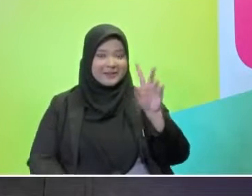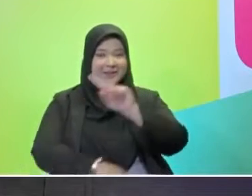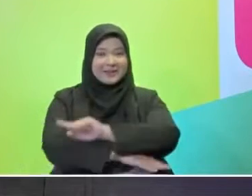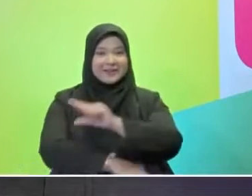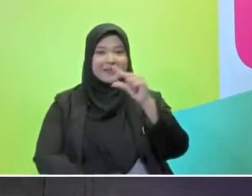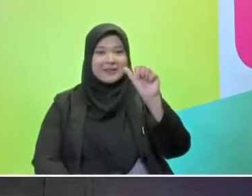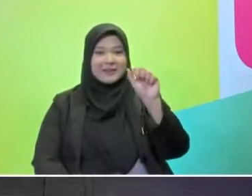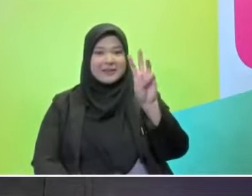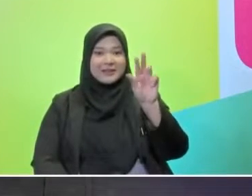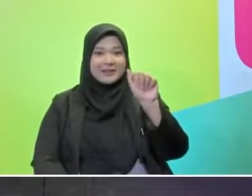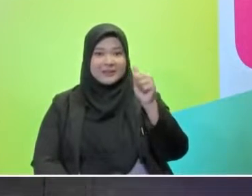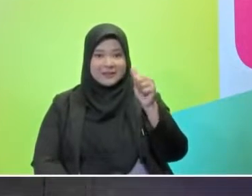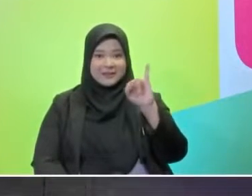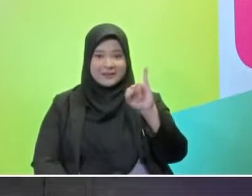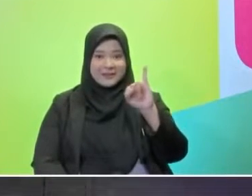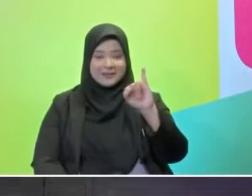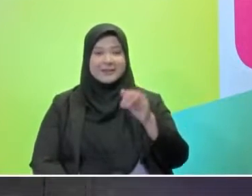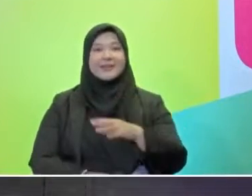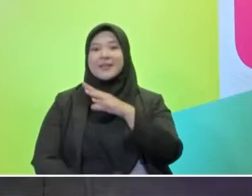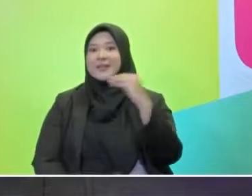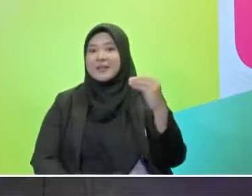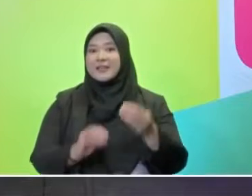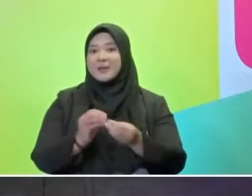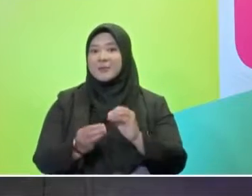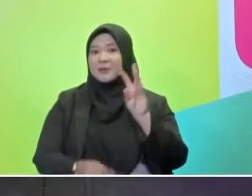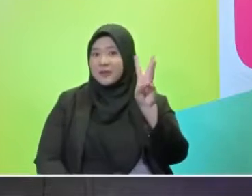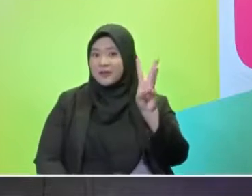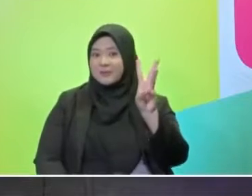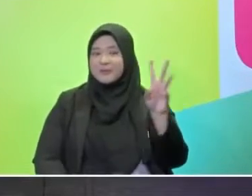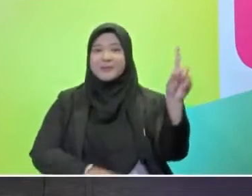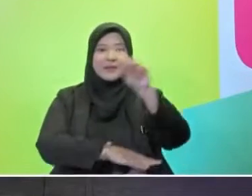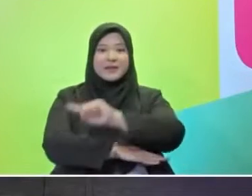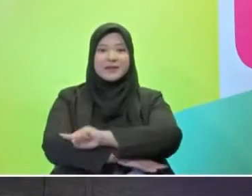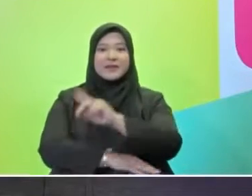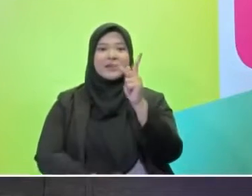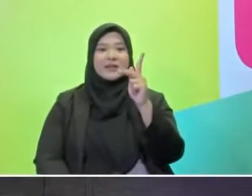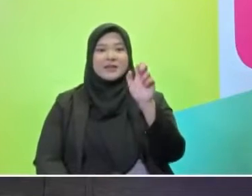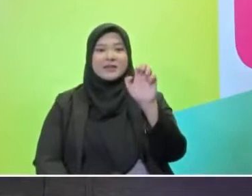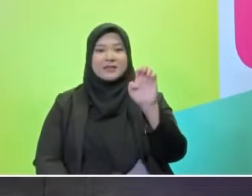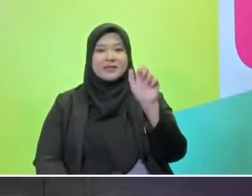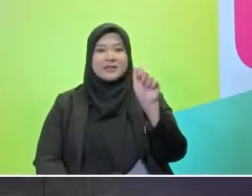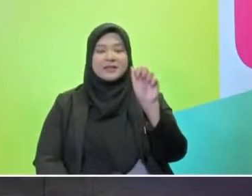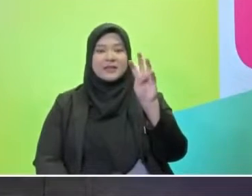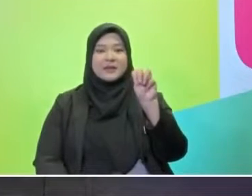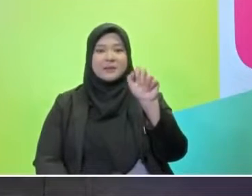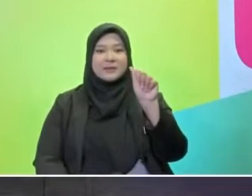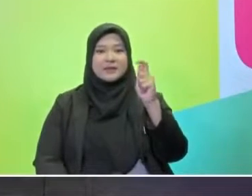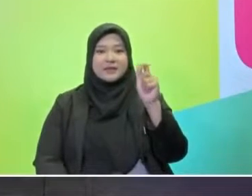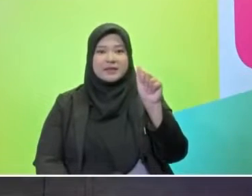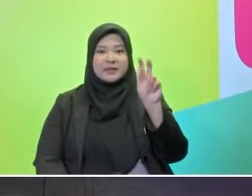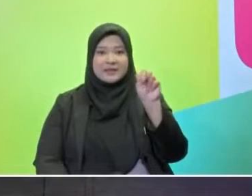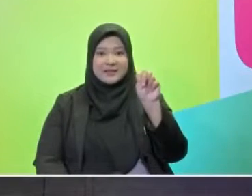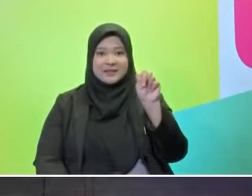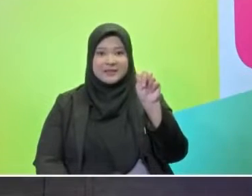Gawai. Yang terakhir sekali tadi, hari Keamatan. Banyaknya perayaan di Malaysia. Ini baru yang utama ya,